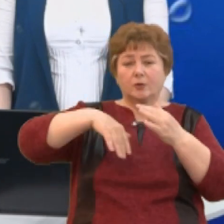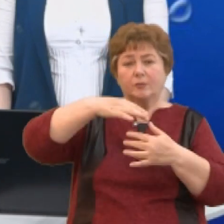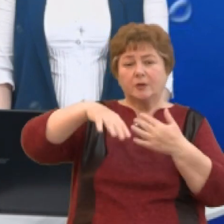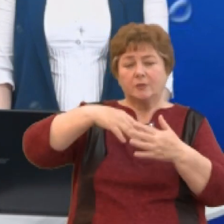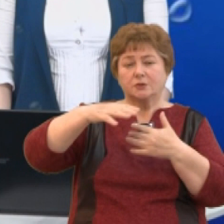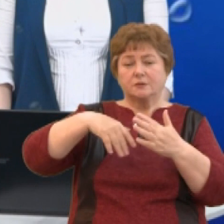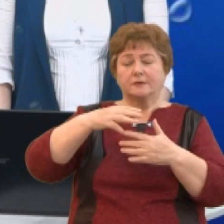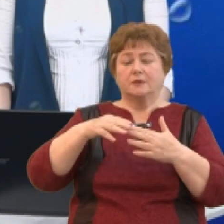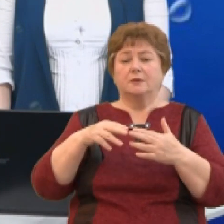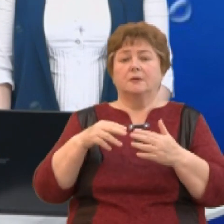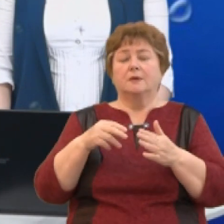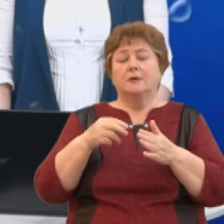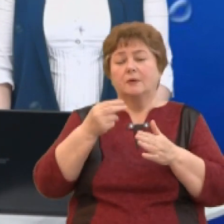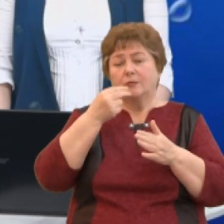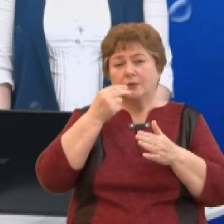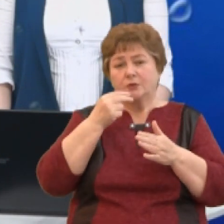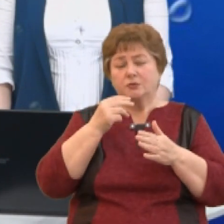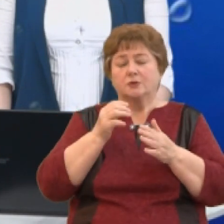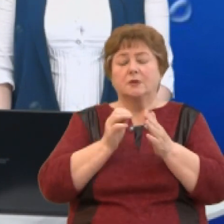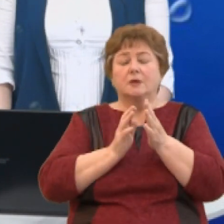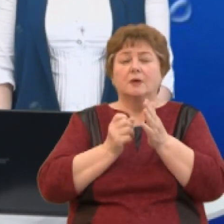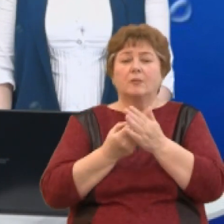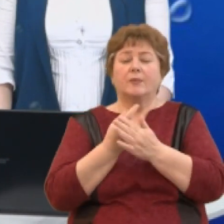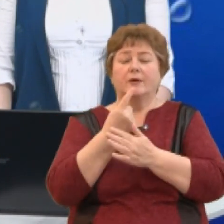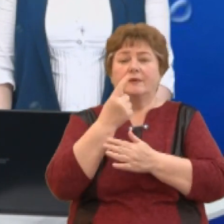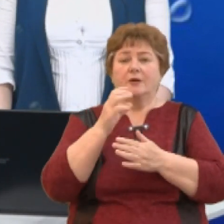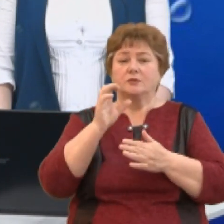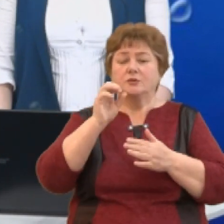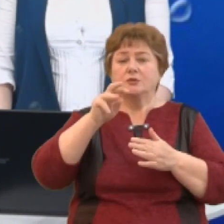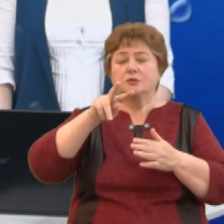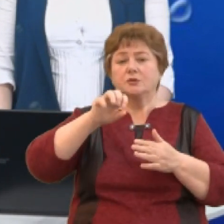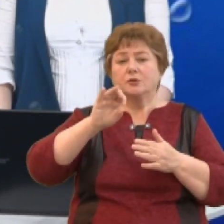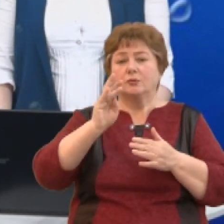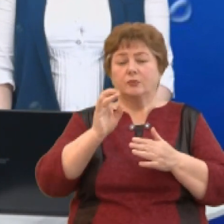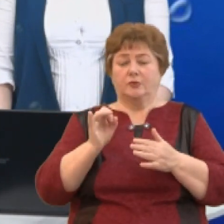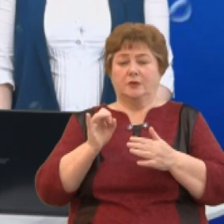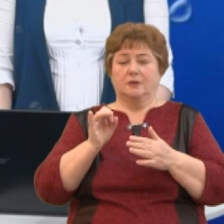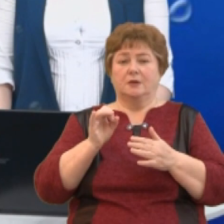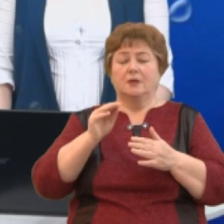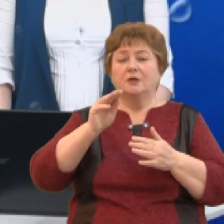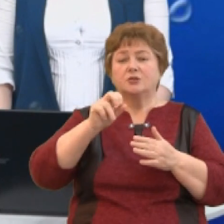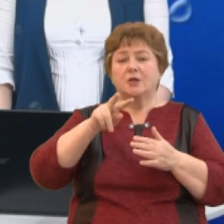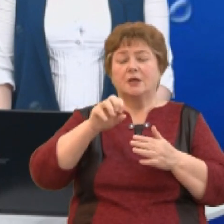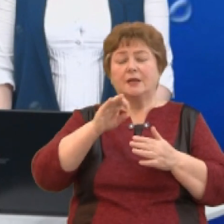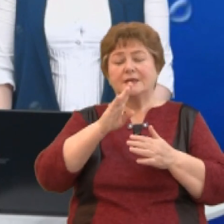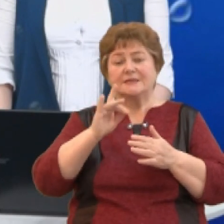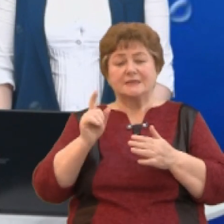перемешивает, и выделяются слюнные железы.